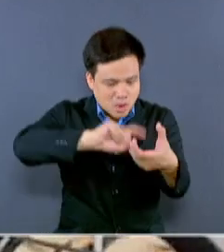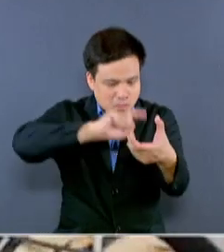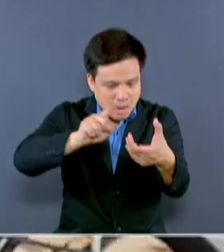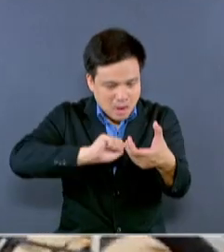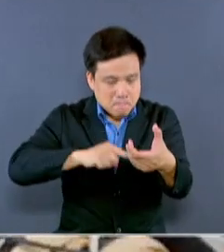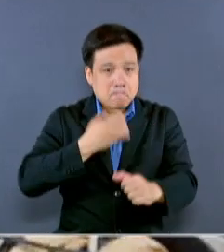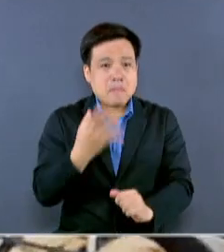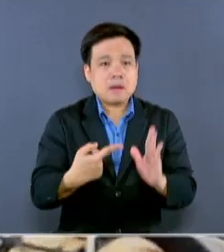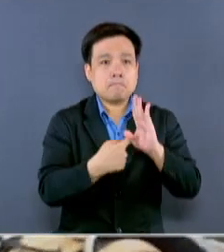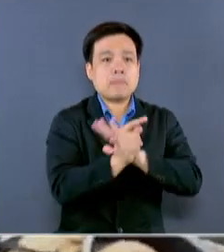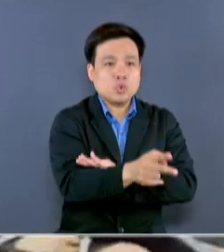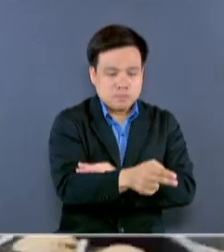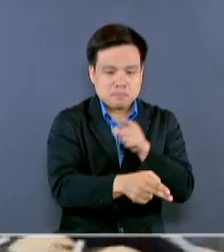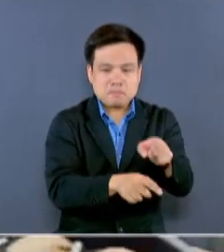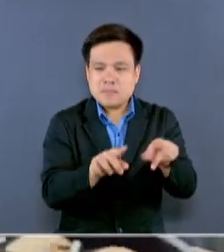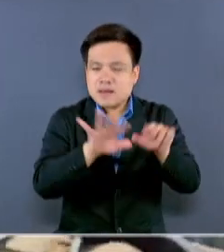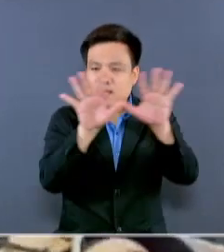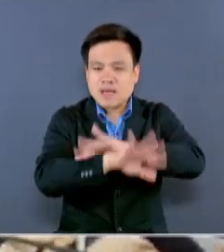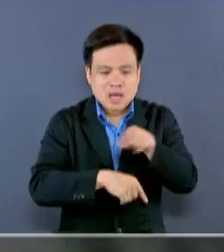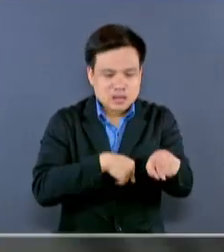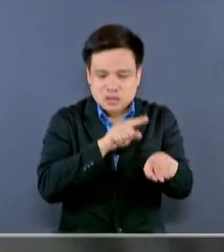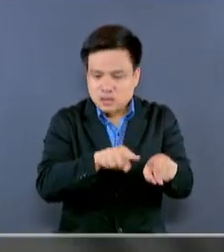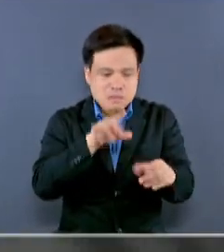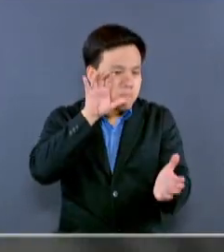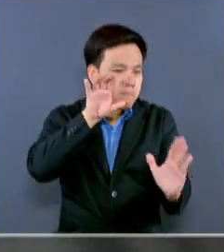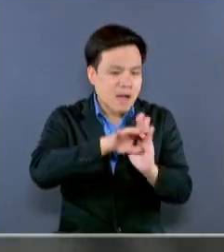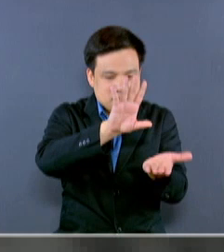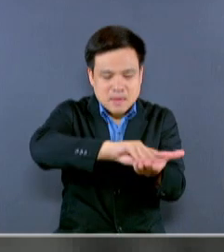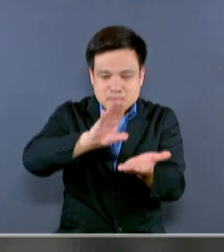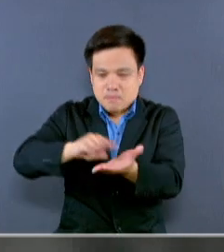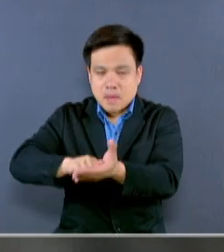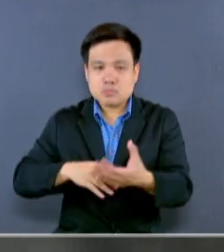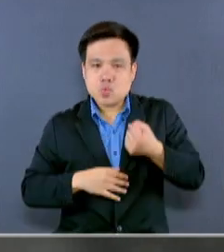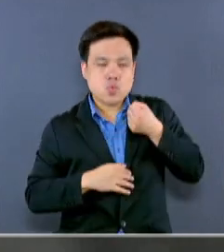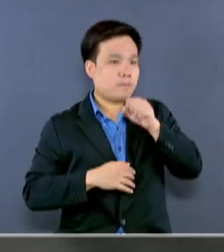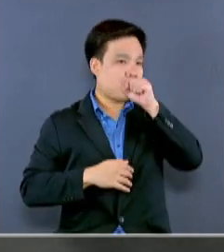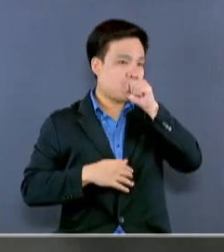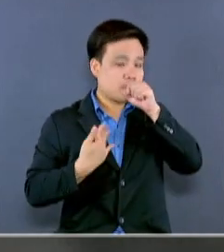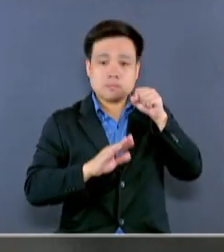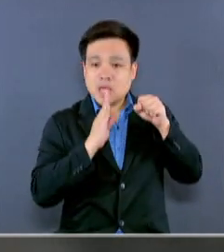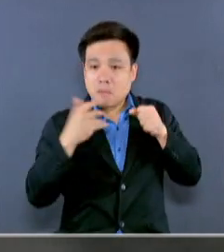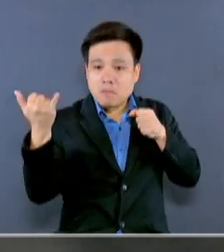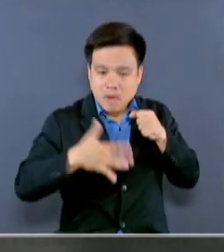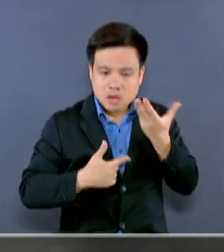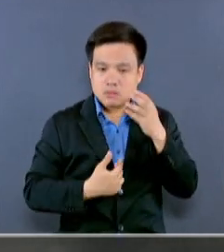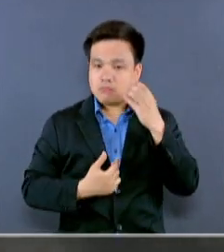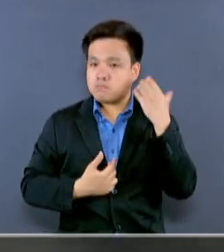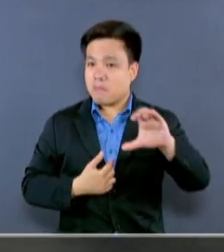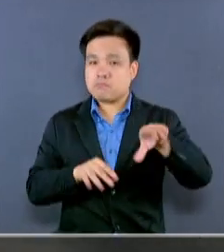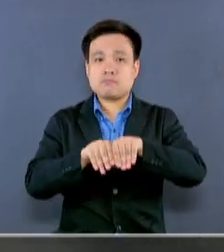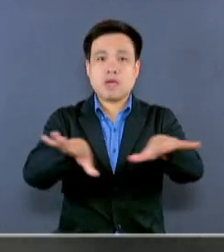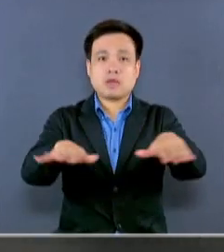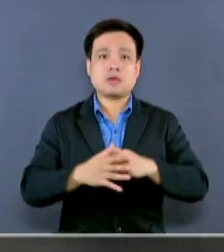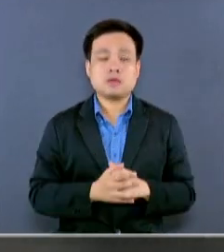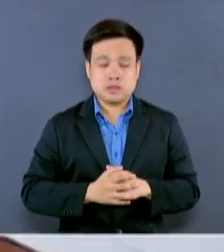แบคเมลแล้วก็หลอกลวงข่มขู่ให้เด็กมาหาเพื่อล่วงละเมิดครับเบื้องต้นตำรวจแจ้งข้อหาก็คือครอบครองสื่อลมกอนาจารย์เด็กและบังคับให้เด็ก